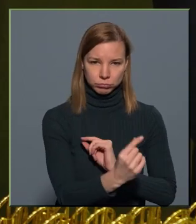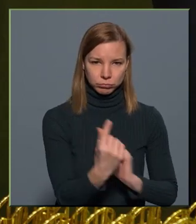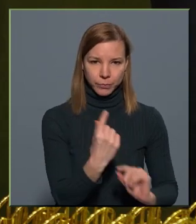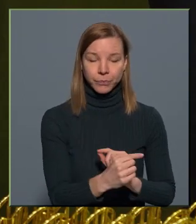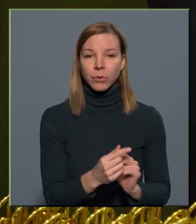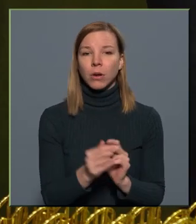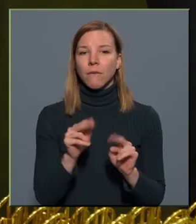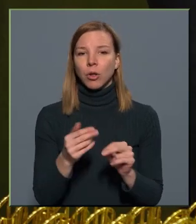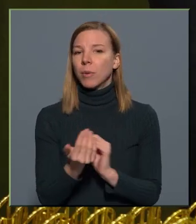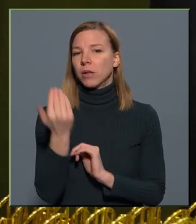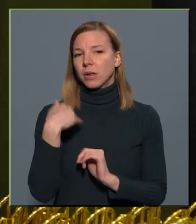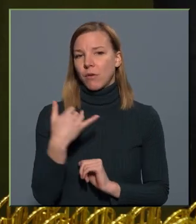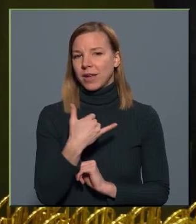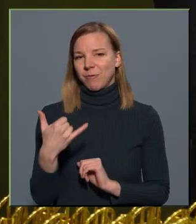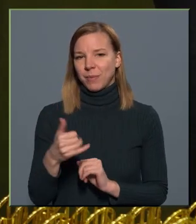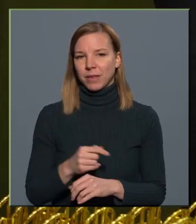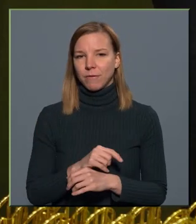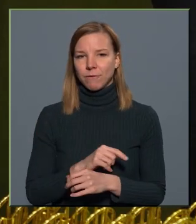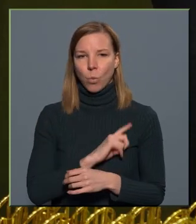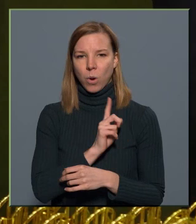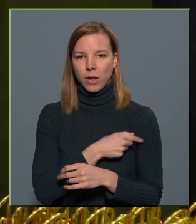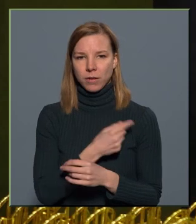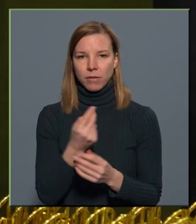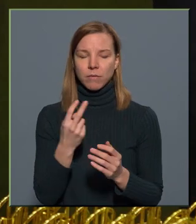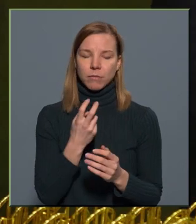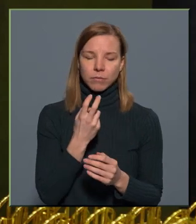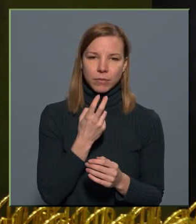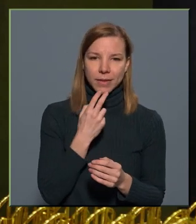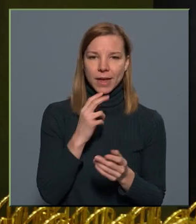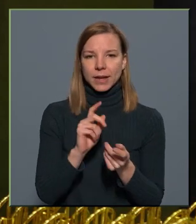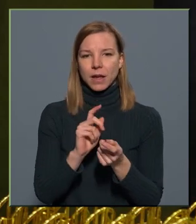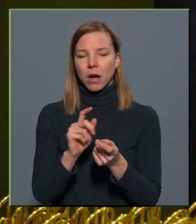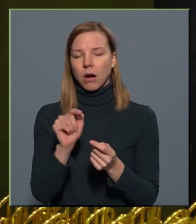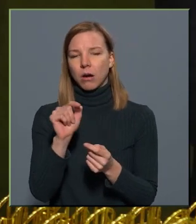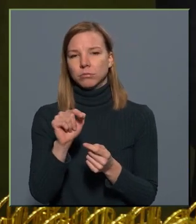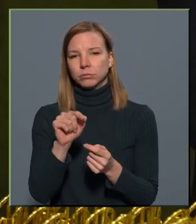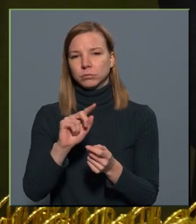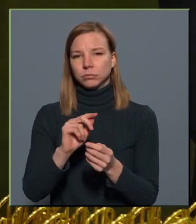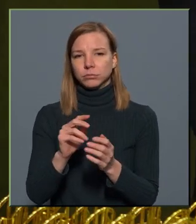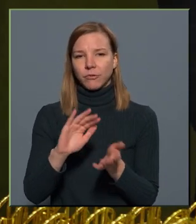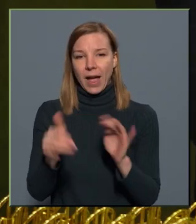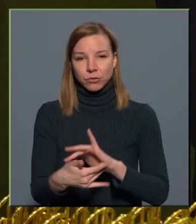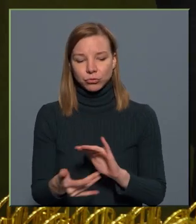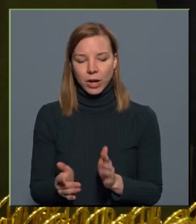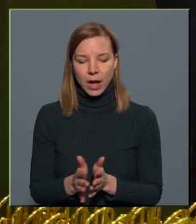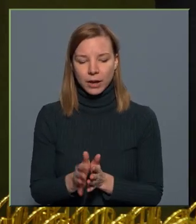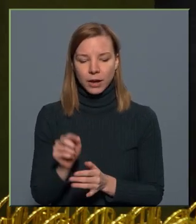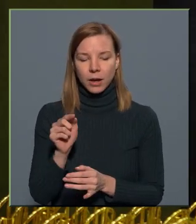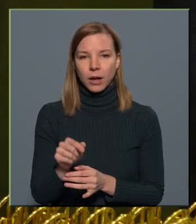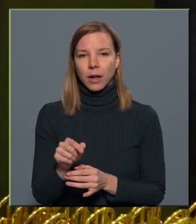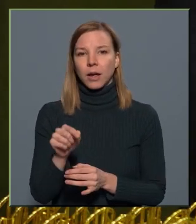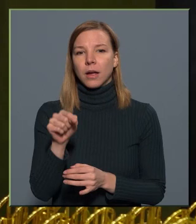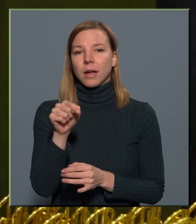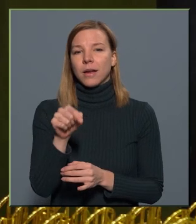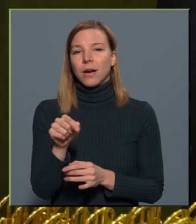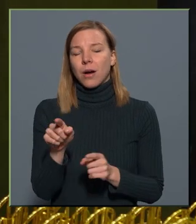egy energiaválság, amikor olyan mértékű megszorításokat kellett, ez csúnya szó, racionalizást